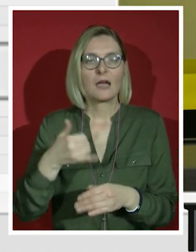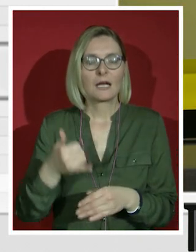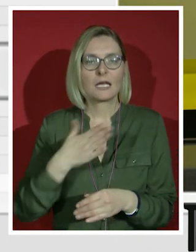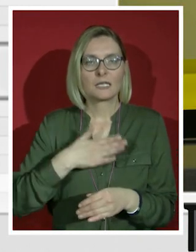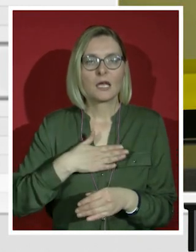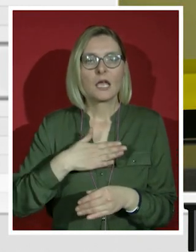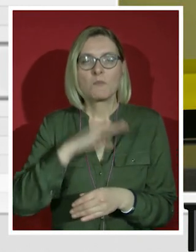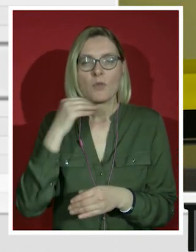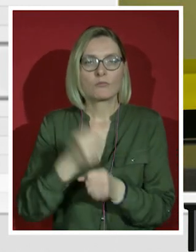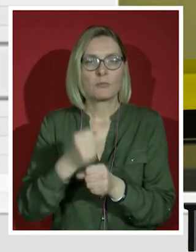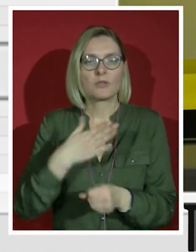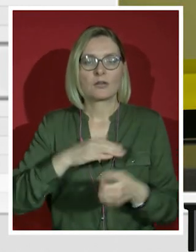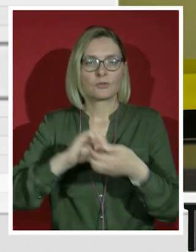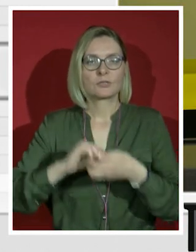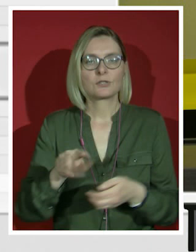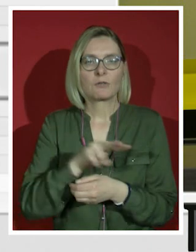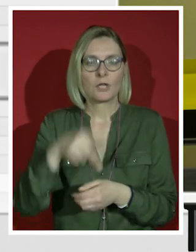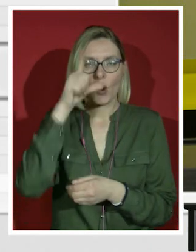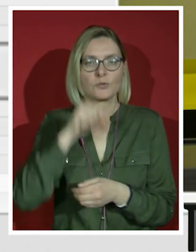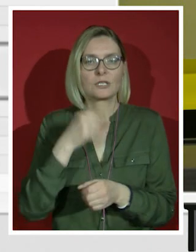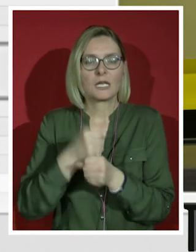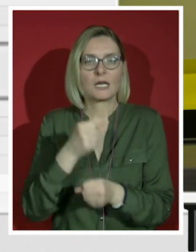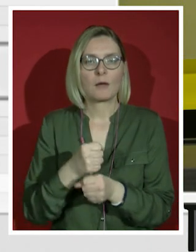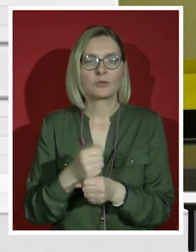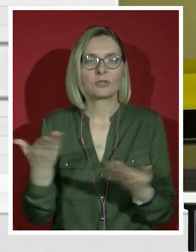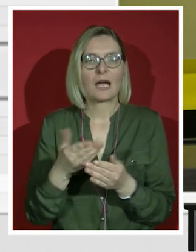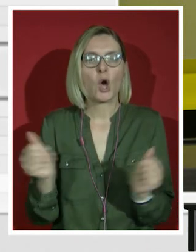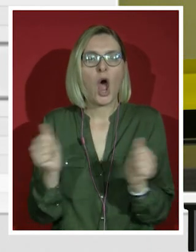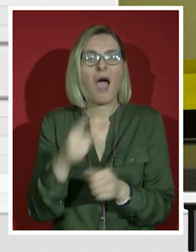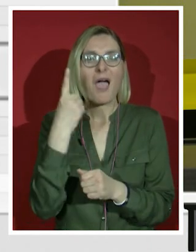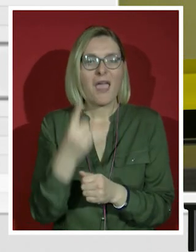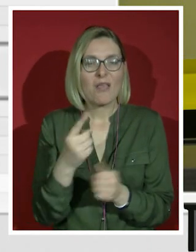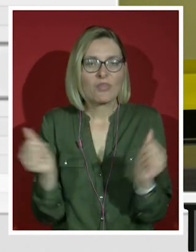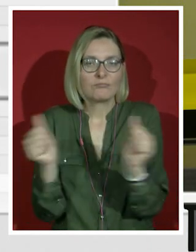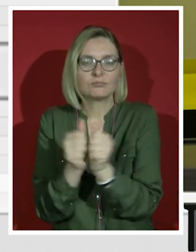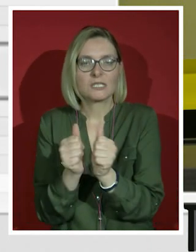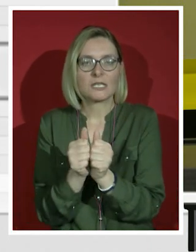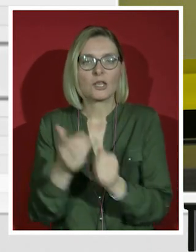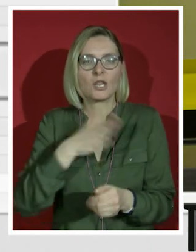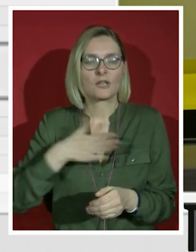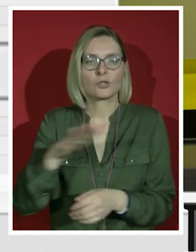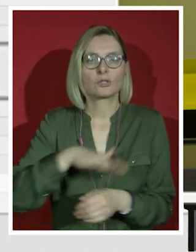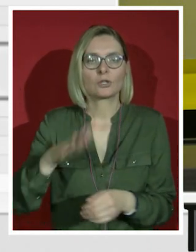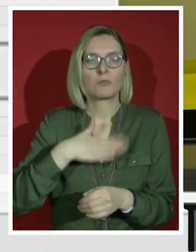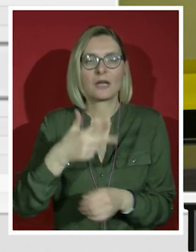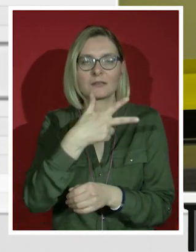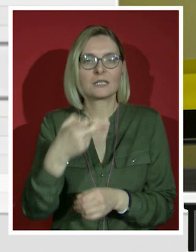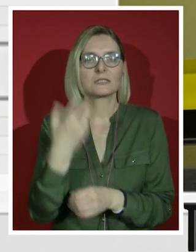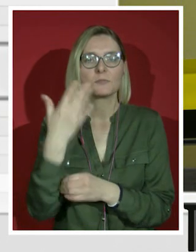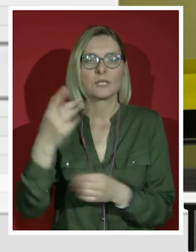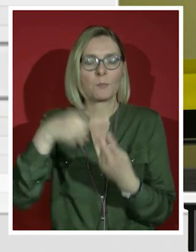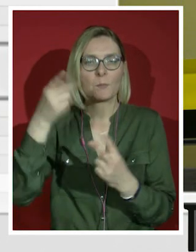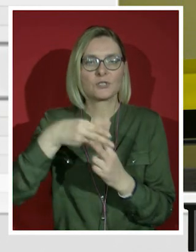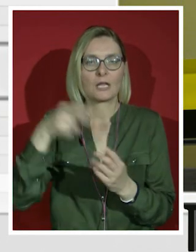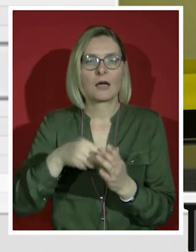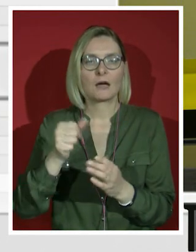нашето здружение и нели двете општини функционираат на некој начин како една, на нашата територија има околу 350 пчелари, кои